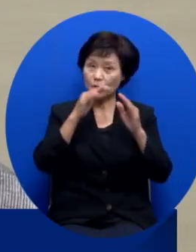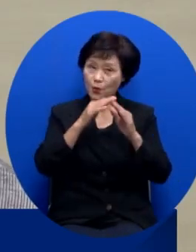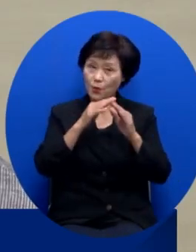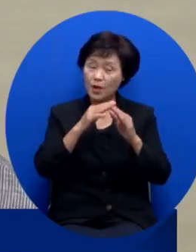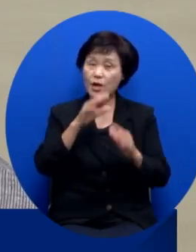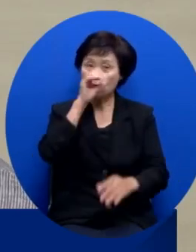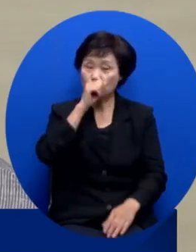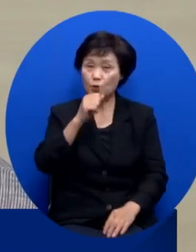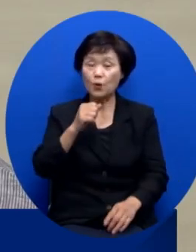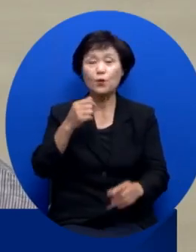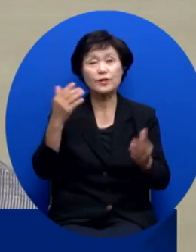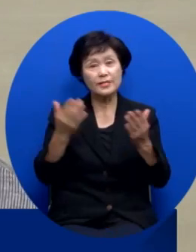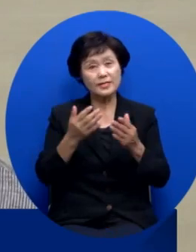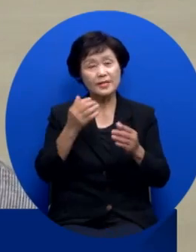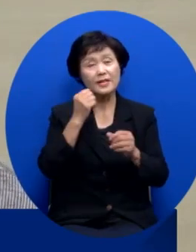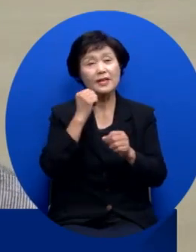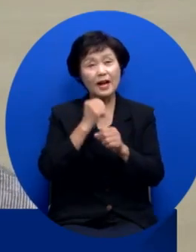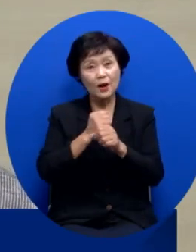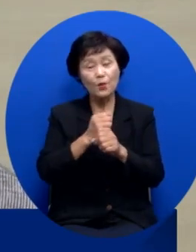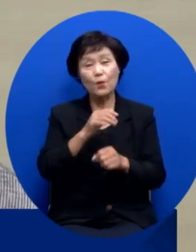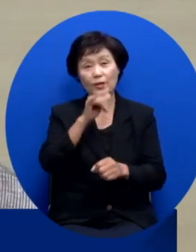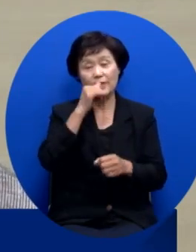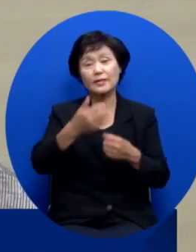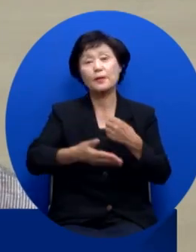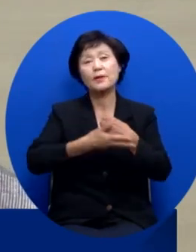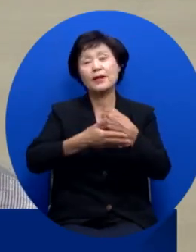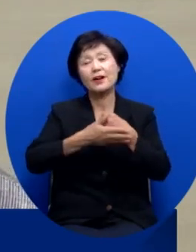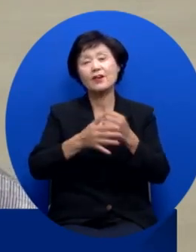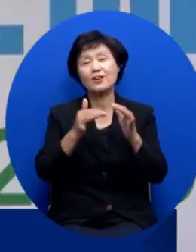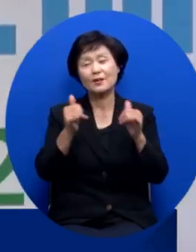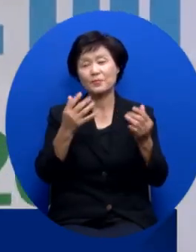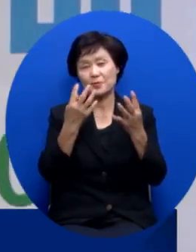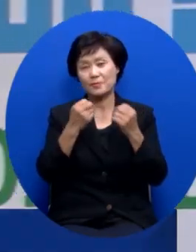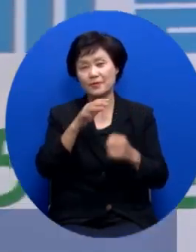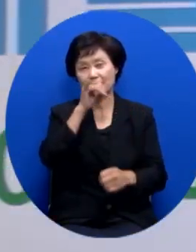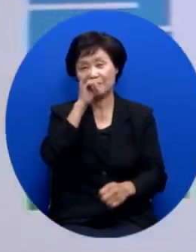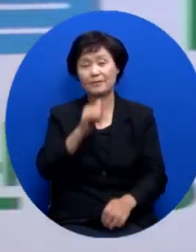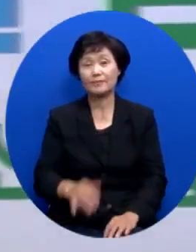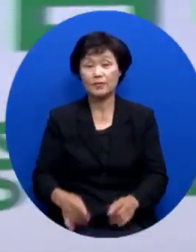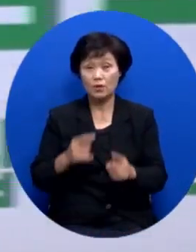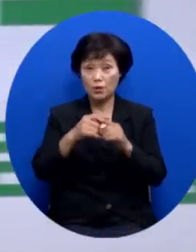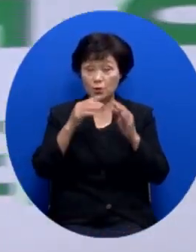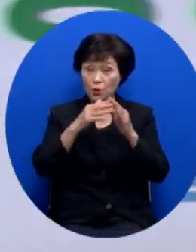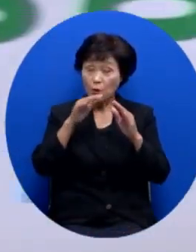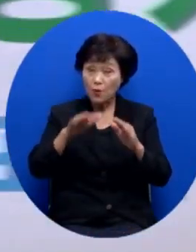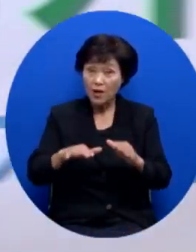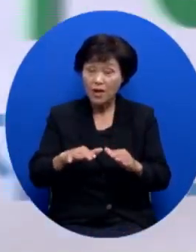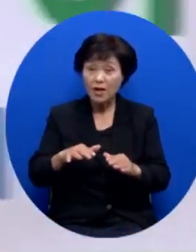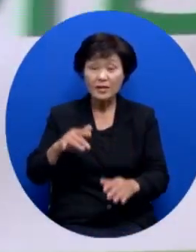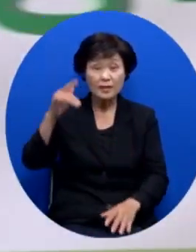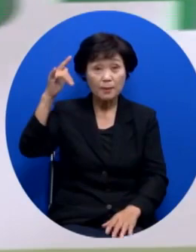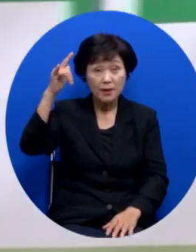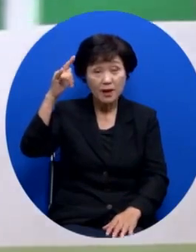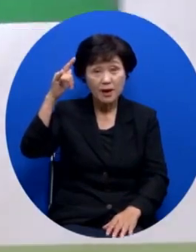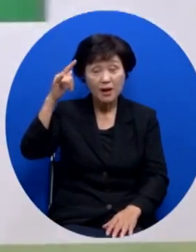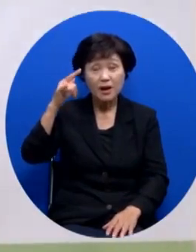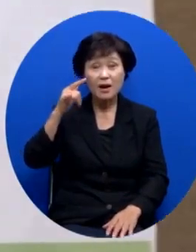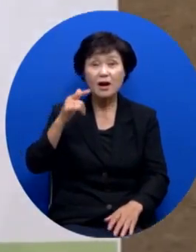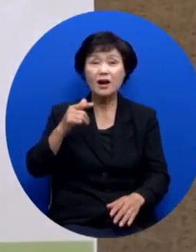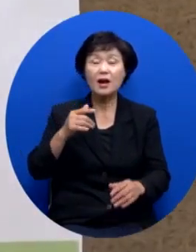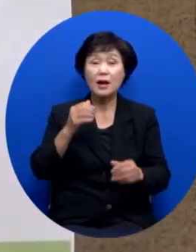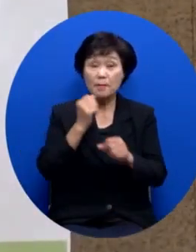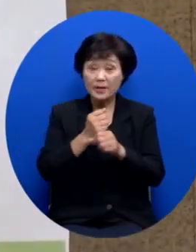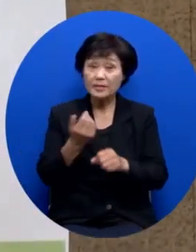일을 하고 있다라고 칭찬해 주셨던 주민들도 많이 있었습니다. 교회에서 재생에너지를 생산한다면 우리나라 탄소